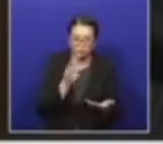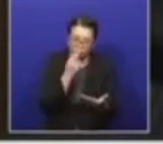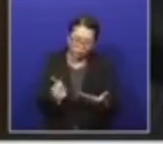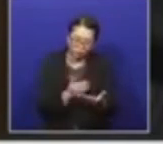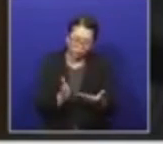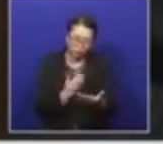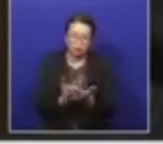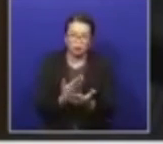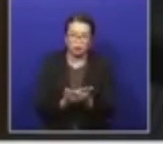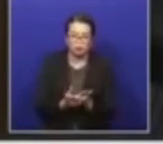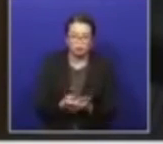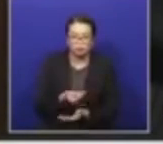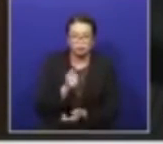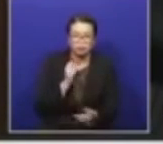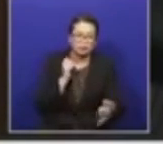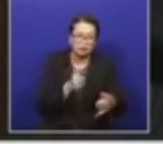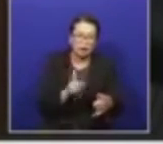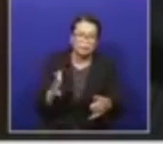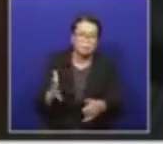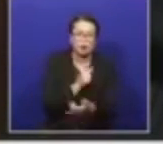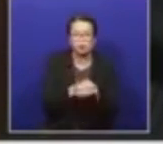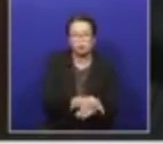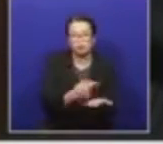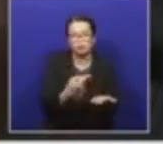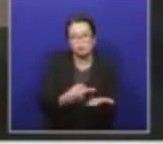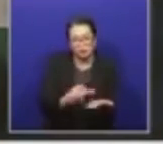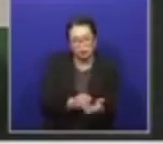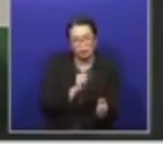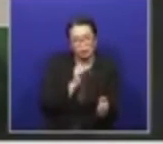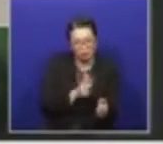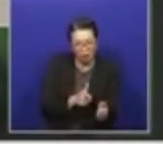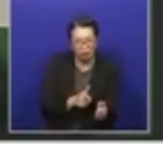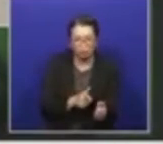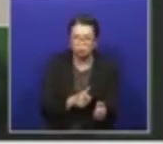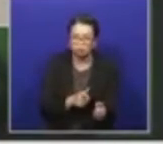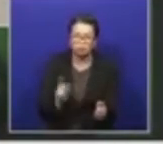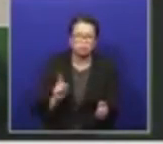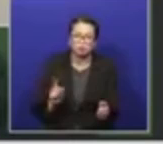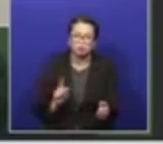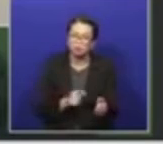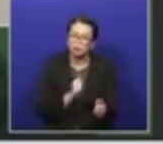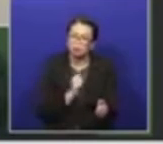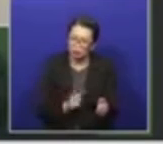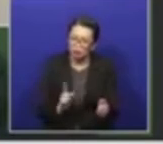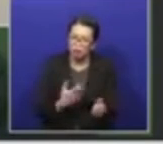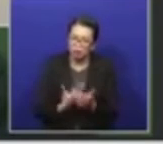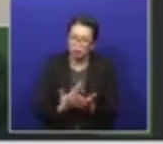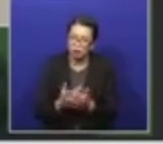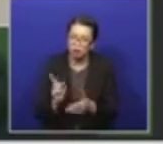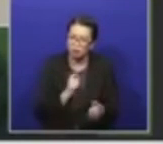เงินพวกนี้ท่านไปใช้กับค่าจ้างเหมาบริการค่าจ้างที่ปรึกษาซึ่งตรงนี้คืออะไรครับเป็นเงินที่ท่าน